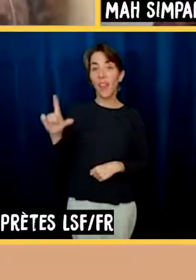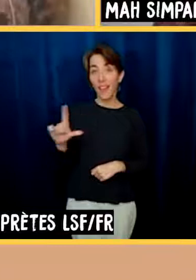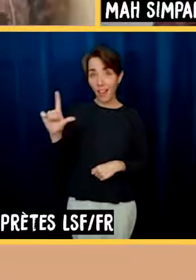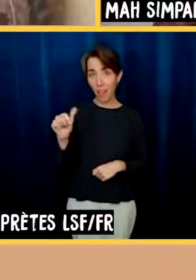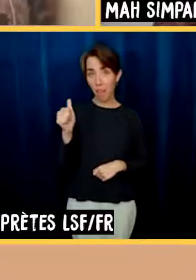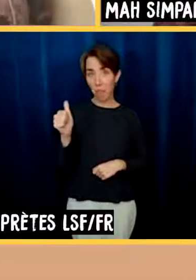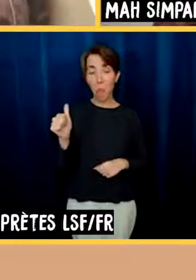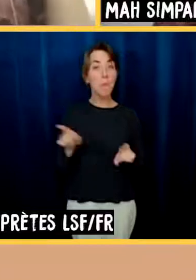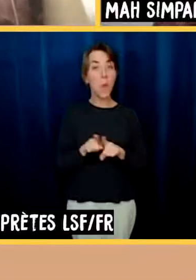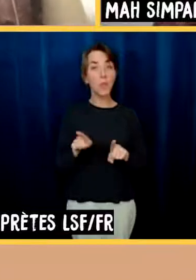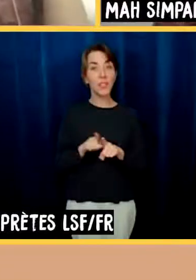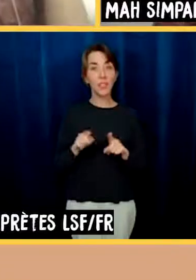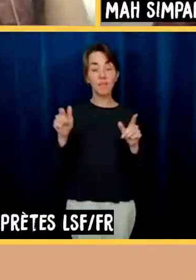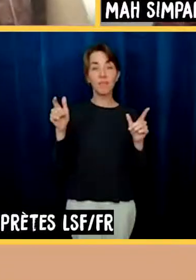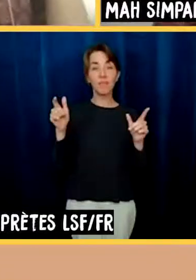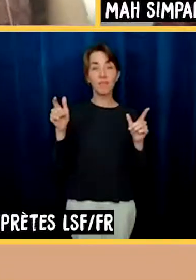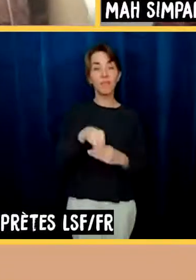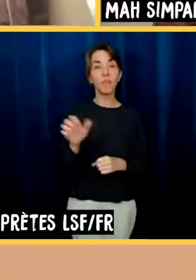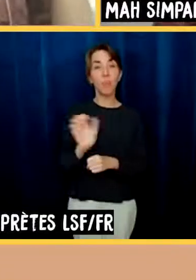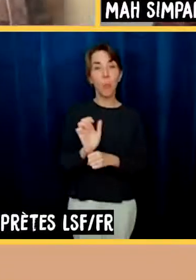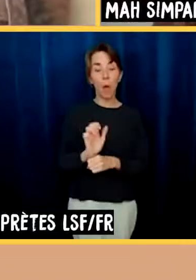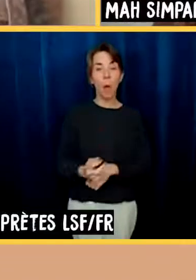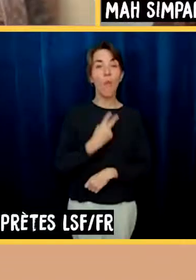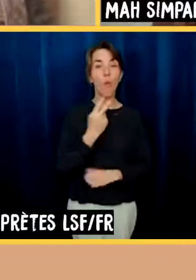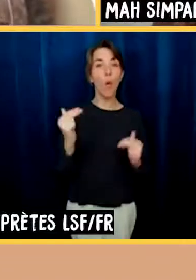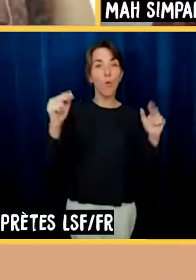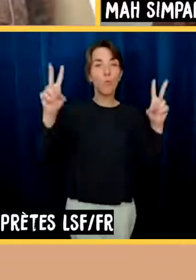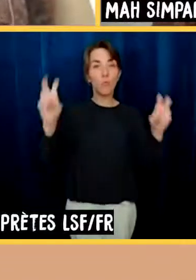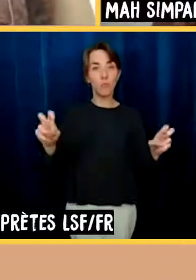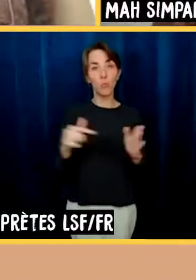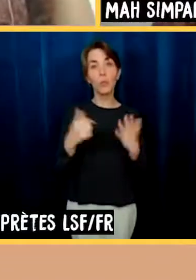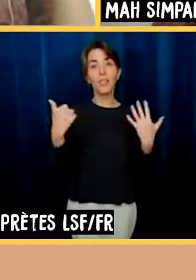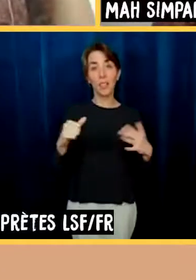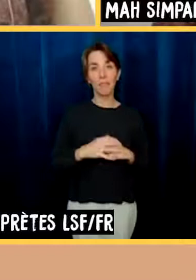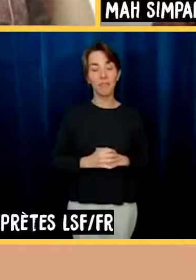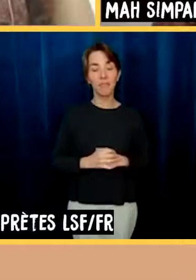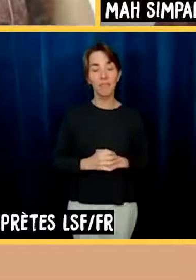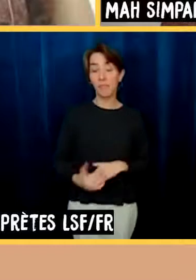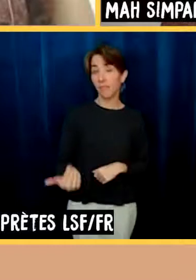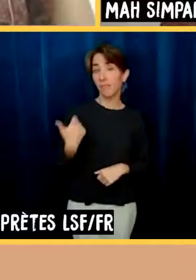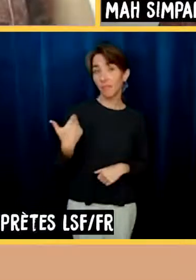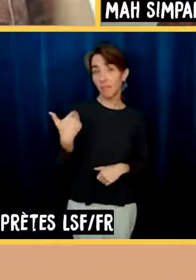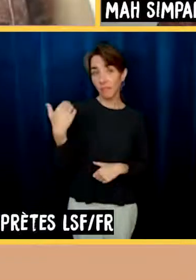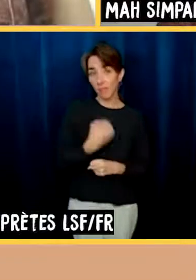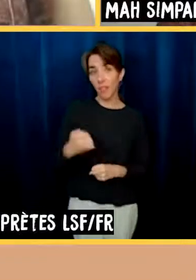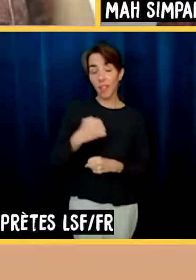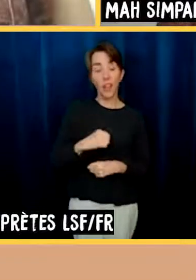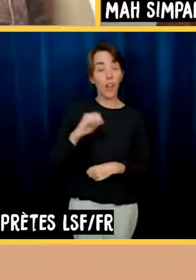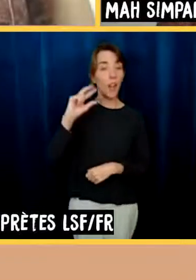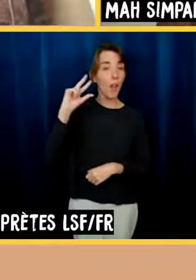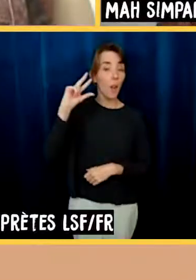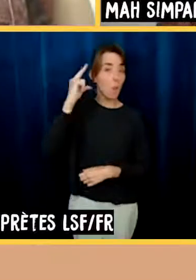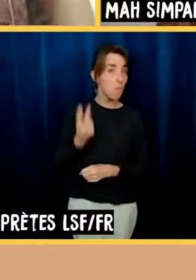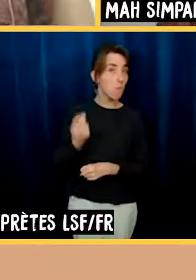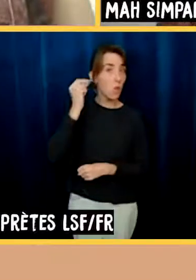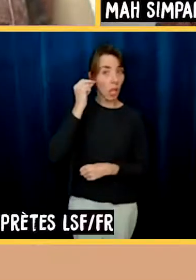avez également été à l'affiche du documentaire À voix haute, sorti en 2016. Dernièrement, vous avez lancé le podcast arabophone